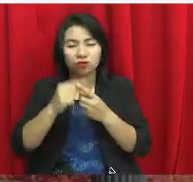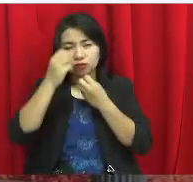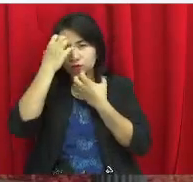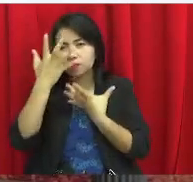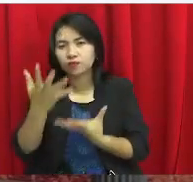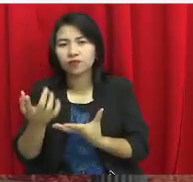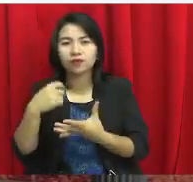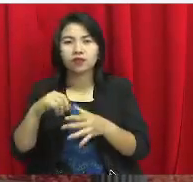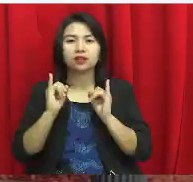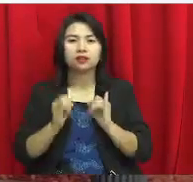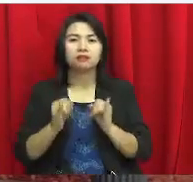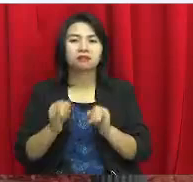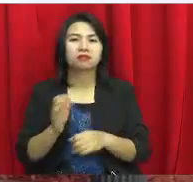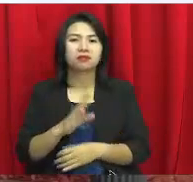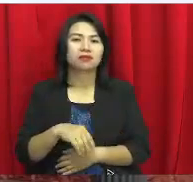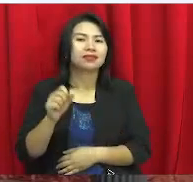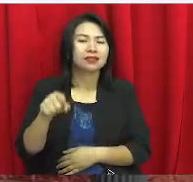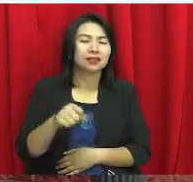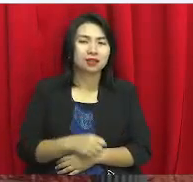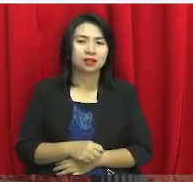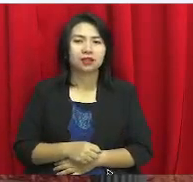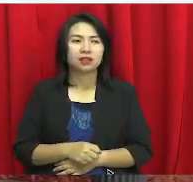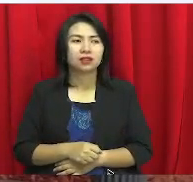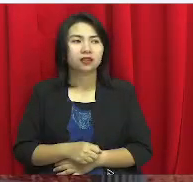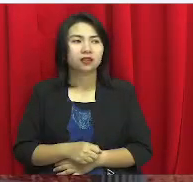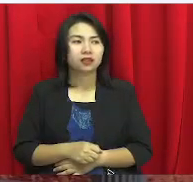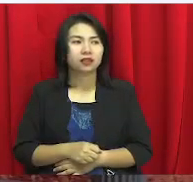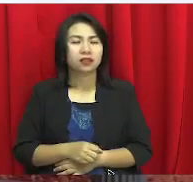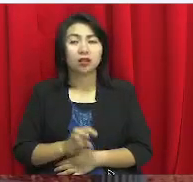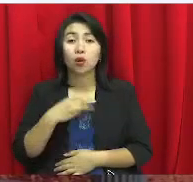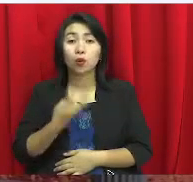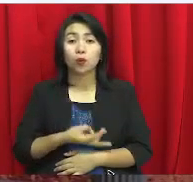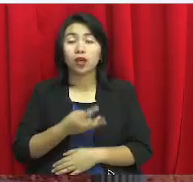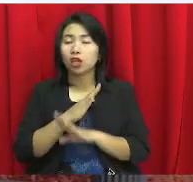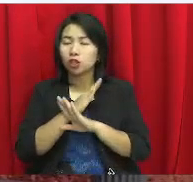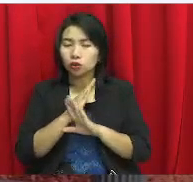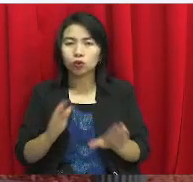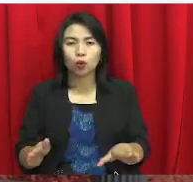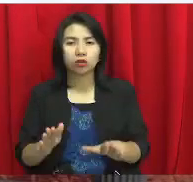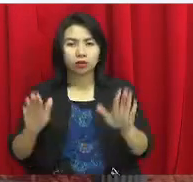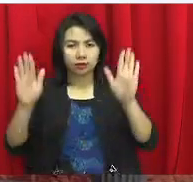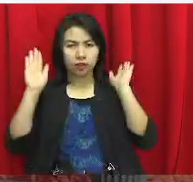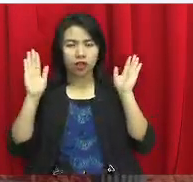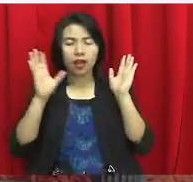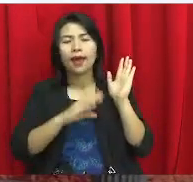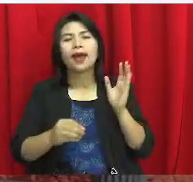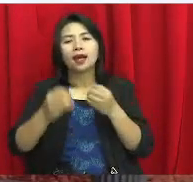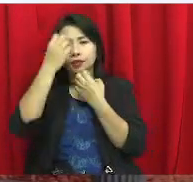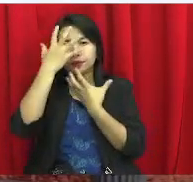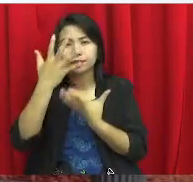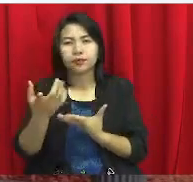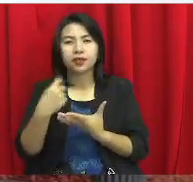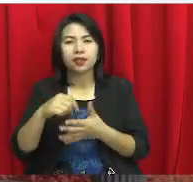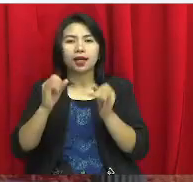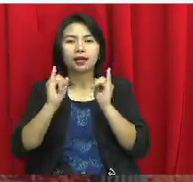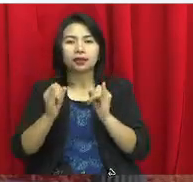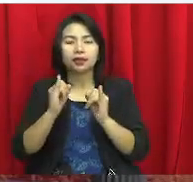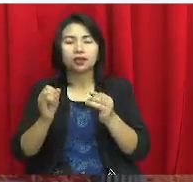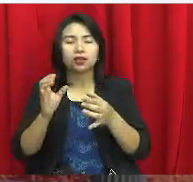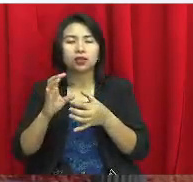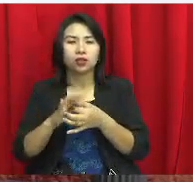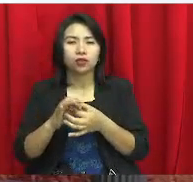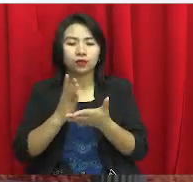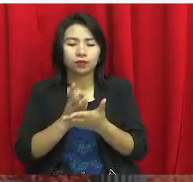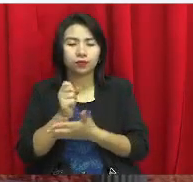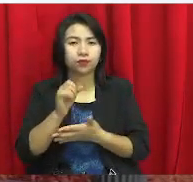tayo fully sold out to obey or to submit sa instruction in righteousness na